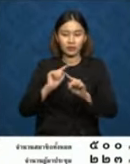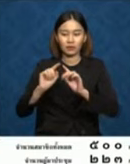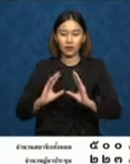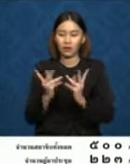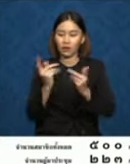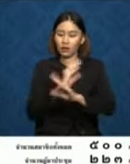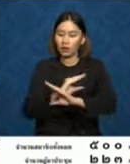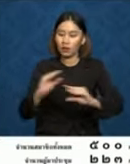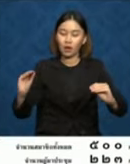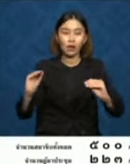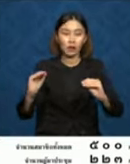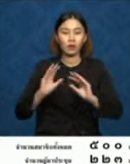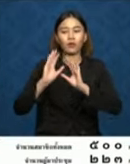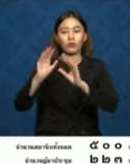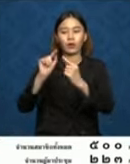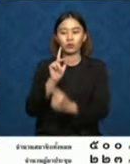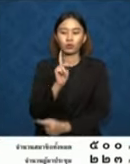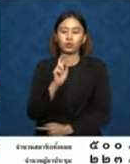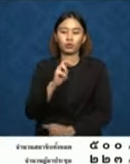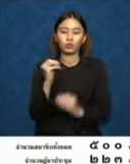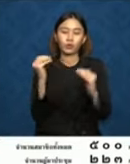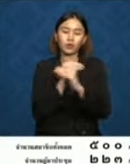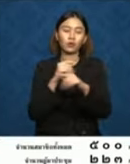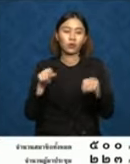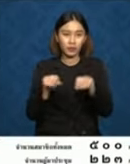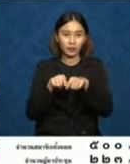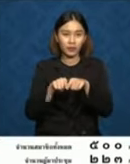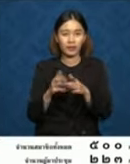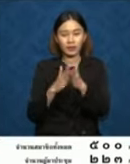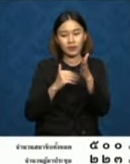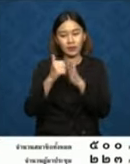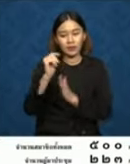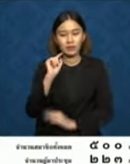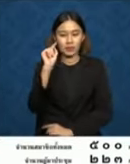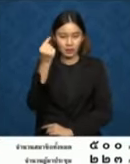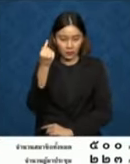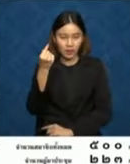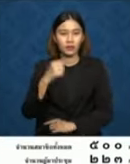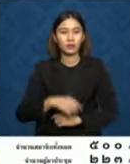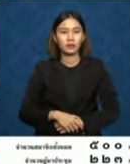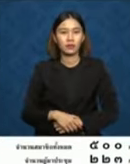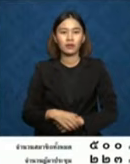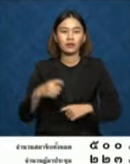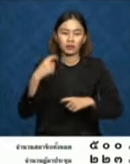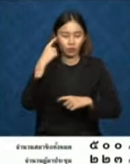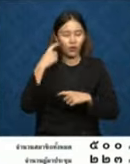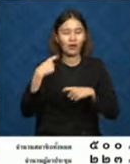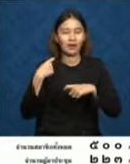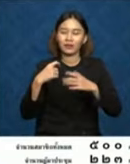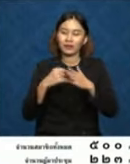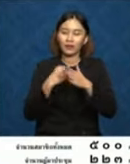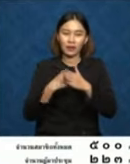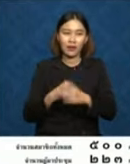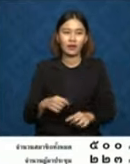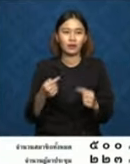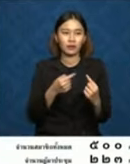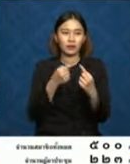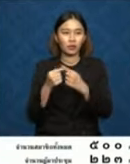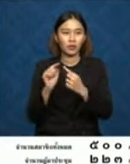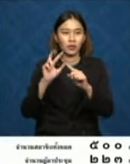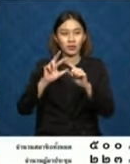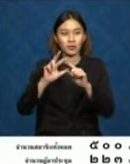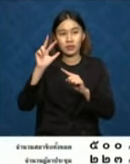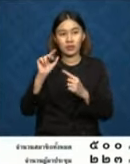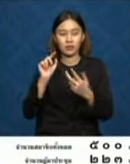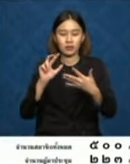ๆหายไปหมดเลยนะครับอันนี้ก็ฝากถึงกรมทางหลวงเช่นกันนะครับทาสีถนนใหม่ตีเส้นใหม่ไม่ใช่เรื่องยากนะครับเรื่องที่3ครับสไลด์ต่อไปครับ